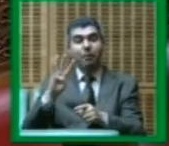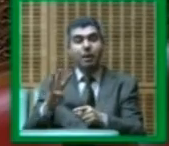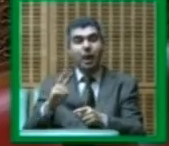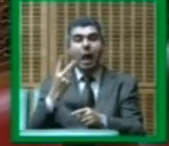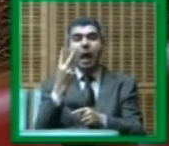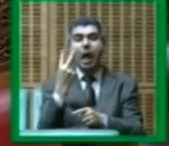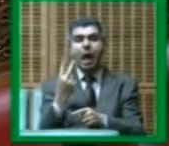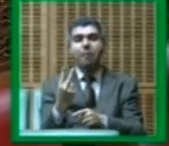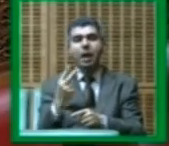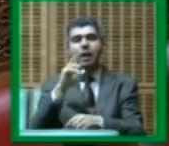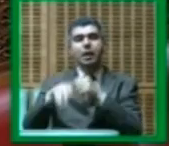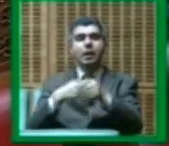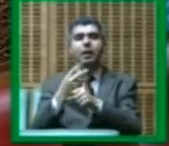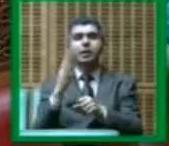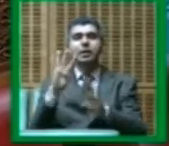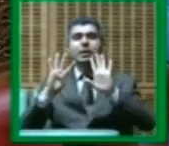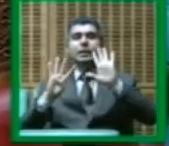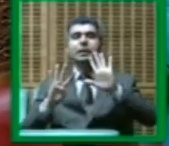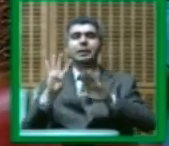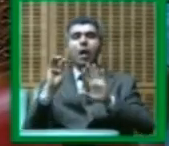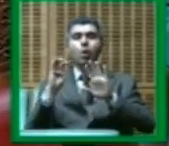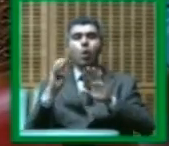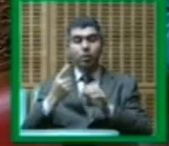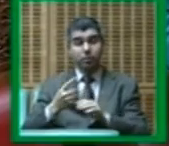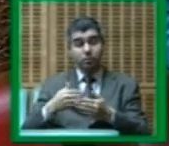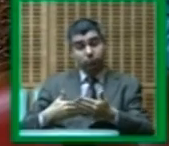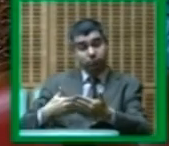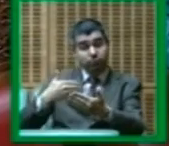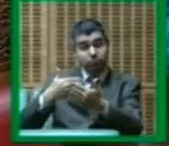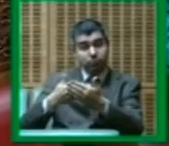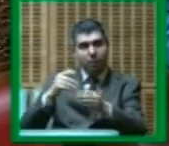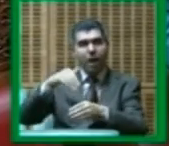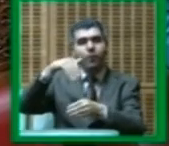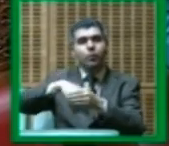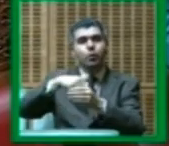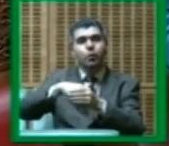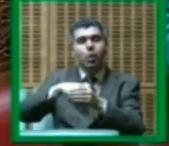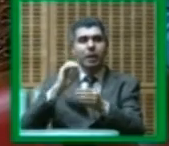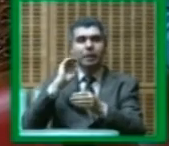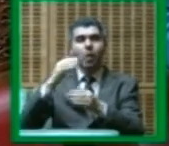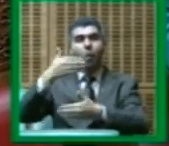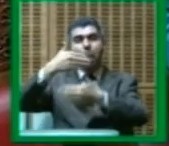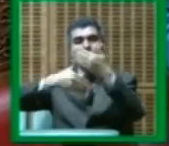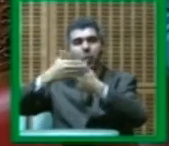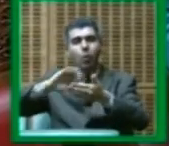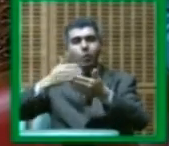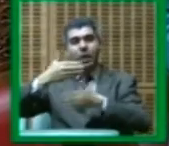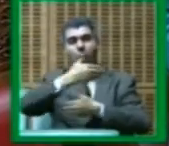سنتين وتسعة أشهر، تبين أن صندوق الإدعاء والتدبير عالج